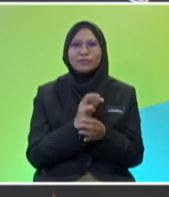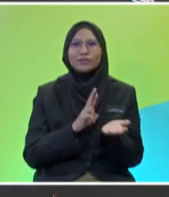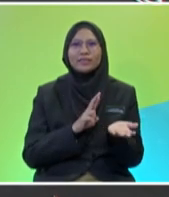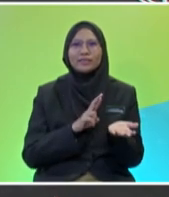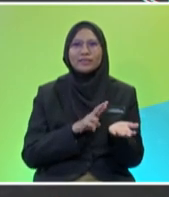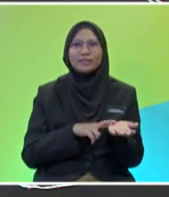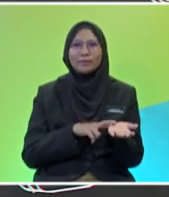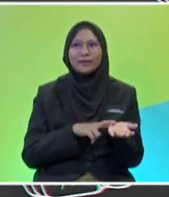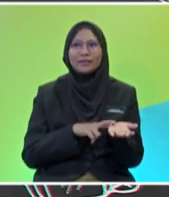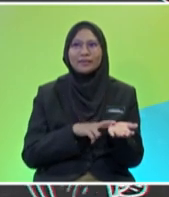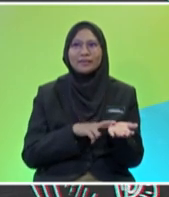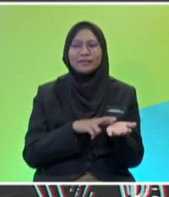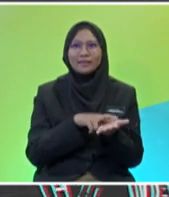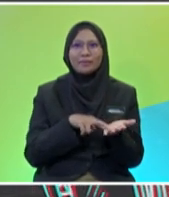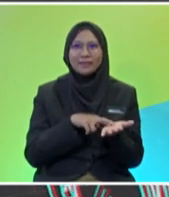siapa